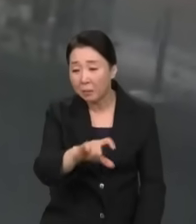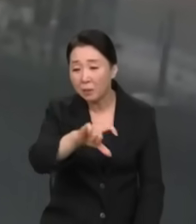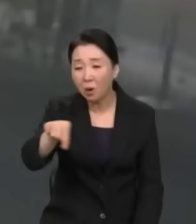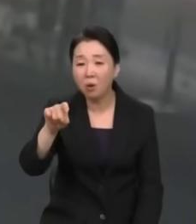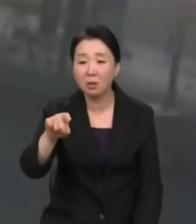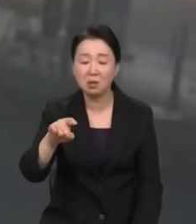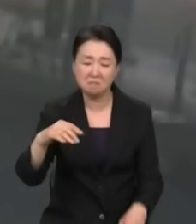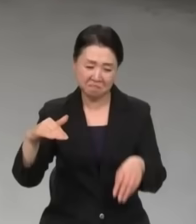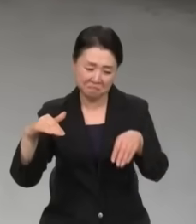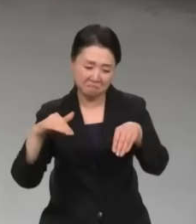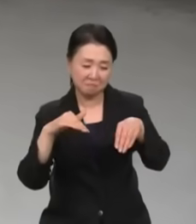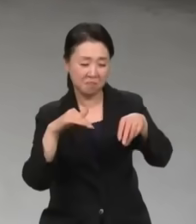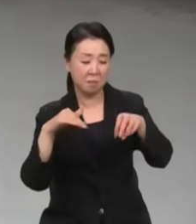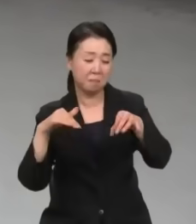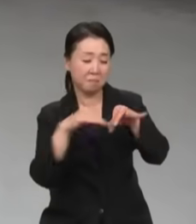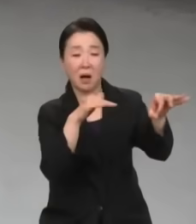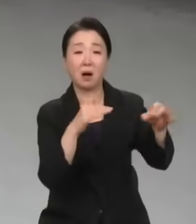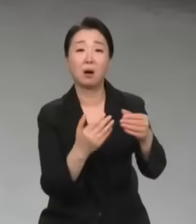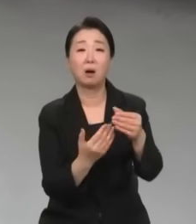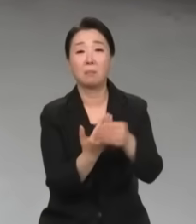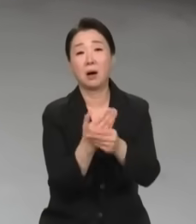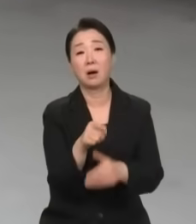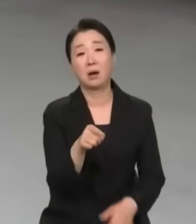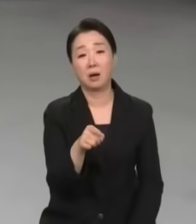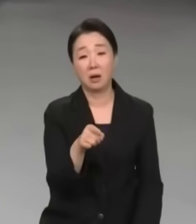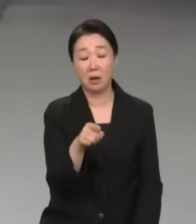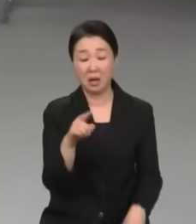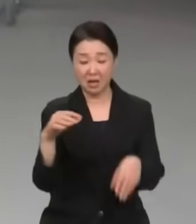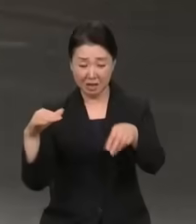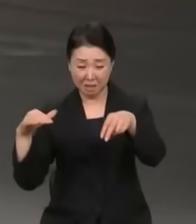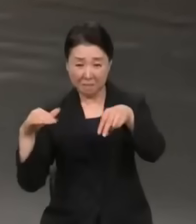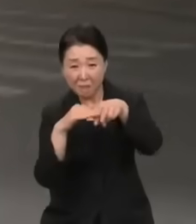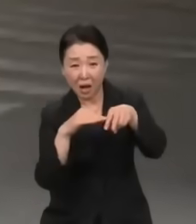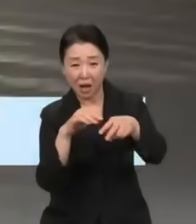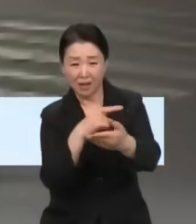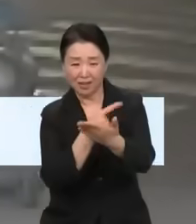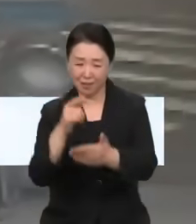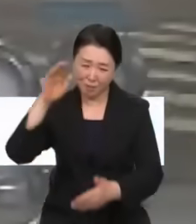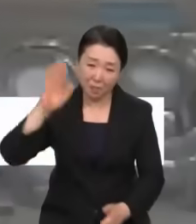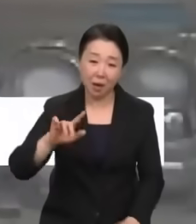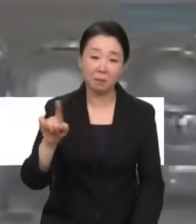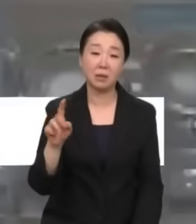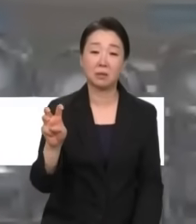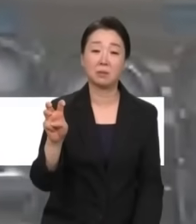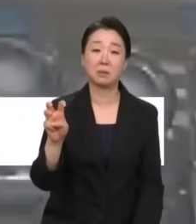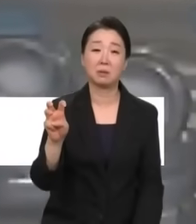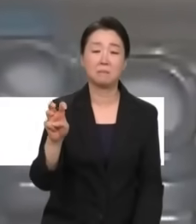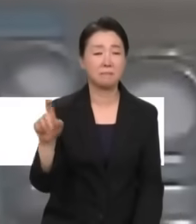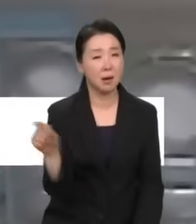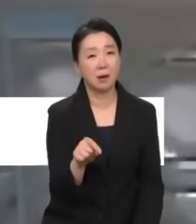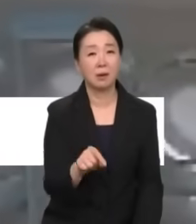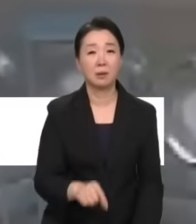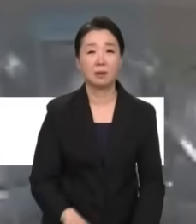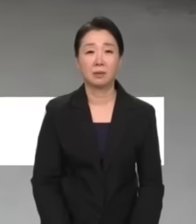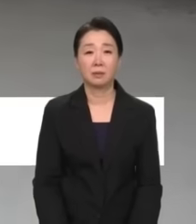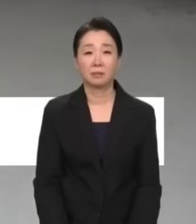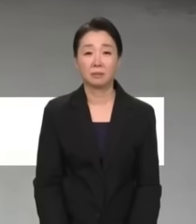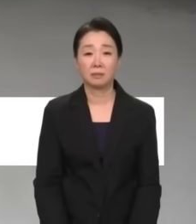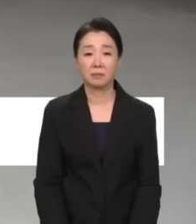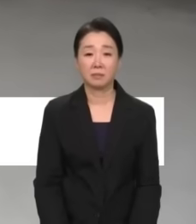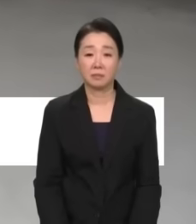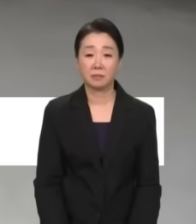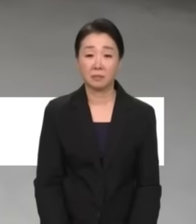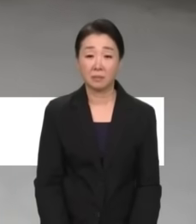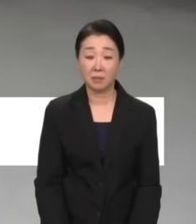난 사고 모습입니다 아이를 친이 승용차 시속 130km 넘는 속도로 달리고 있었습니다 정지